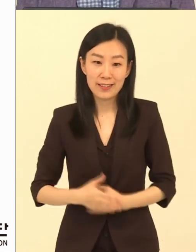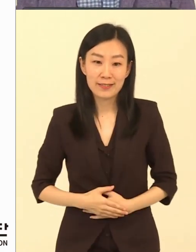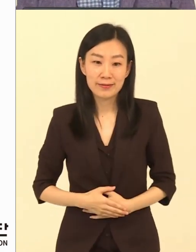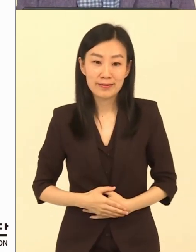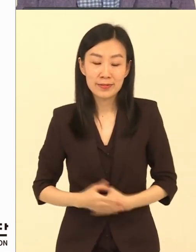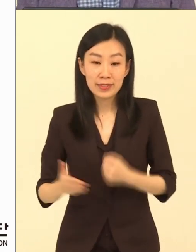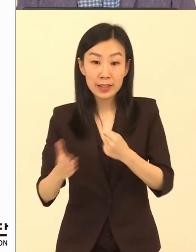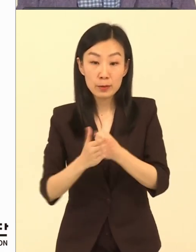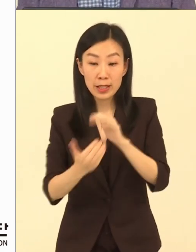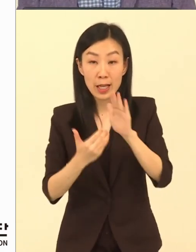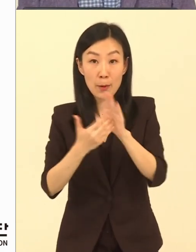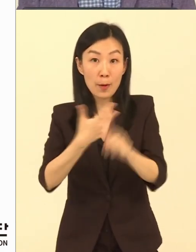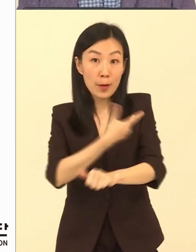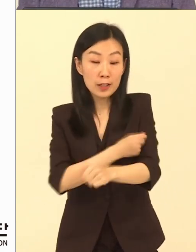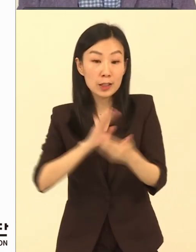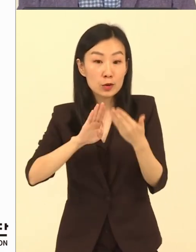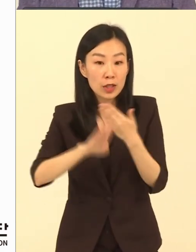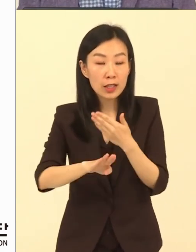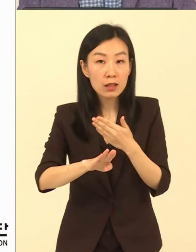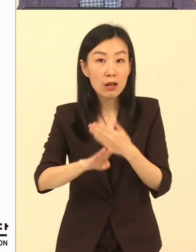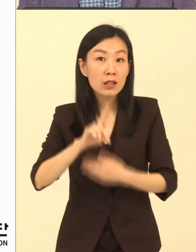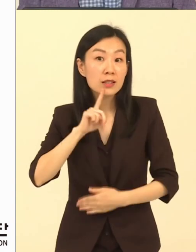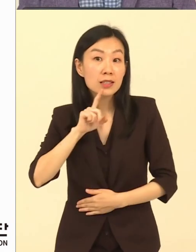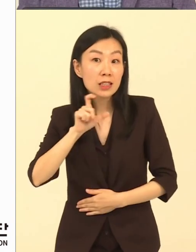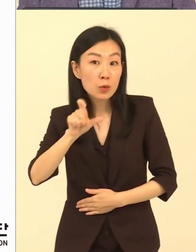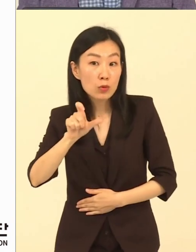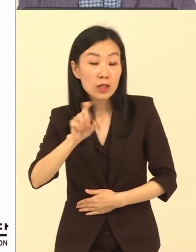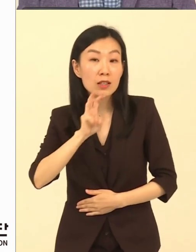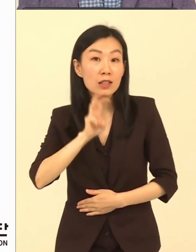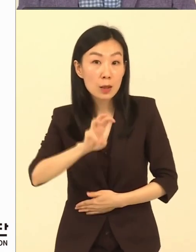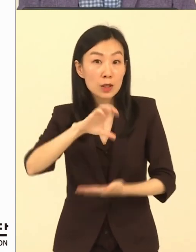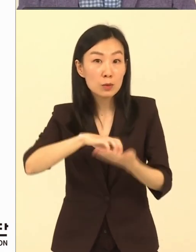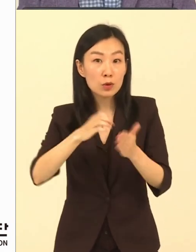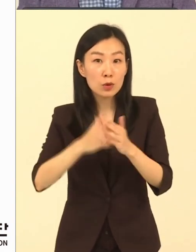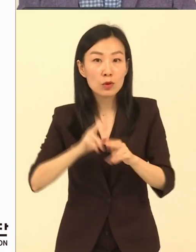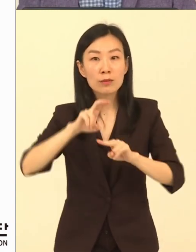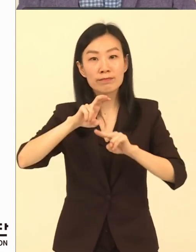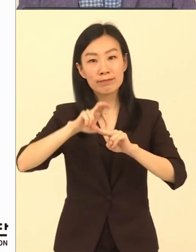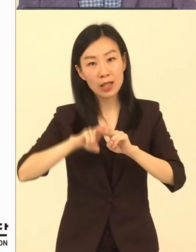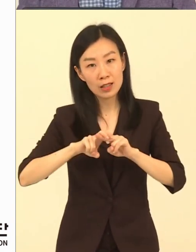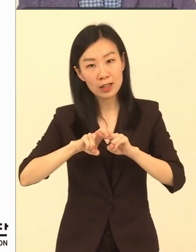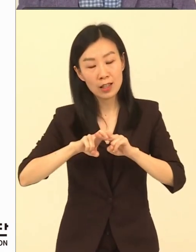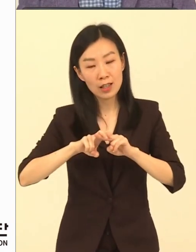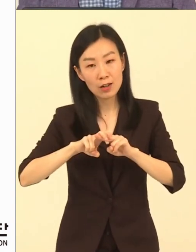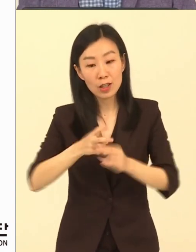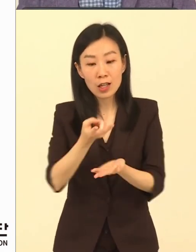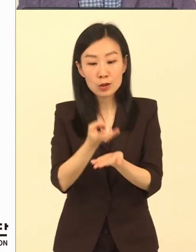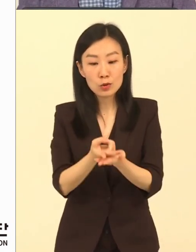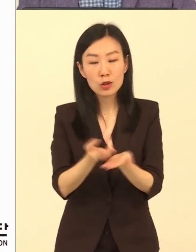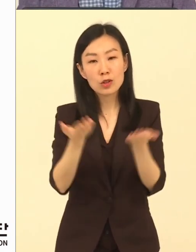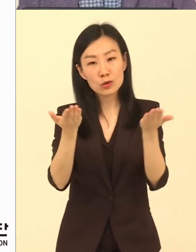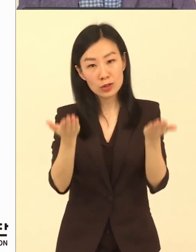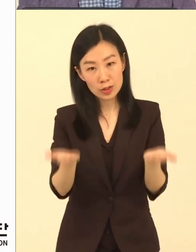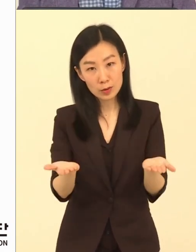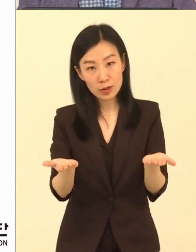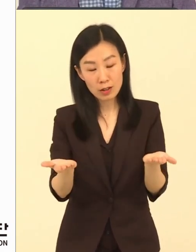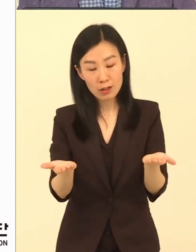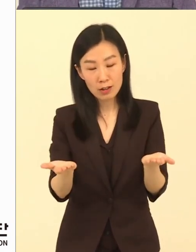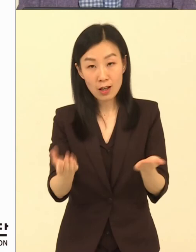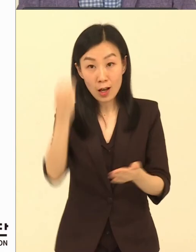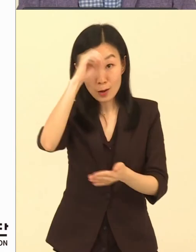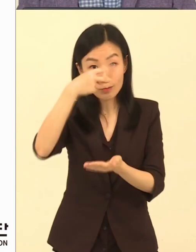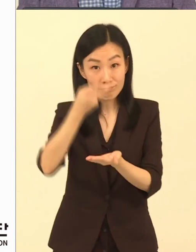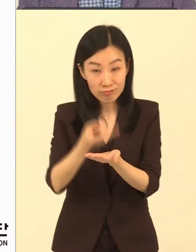따라서 백신 접종 후에 최소 15분에서 30분 정도 앉아 있거나 누워 있으면 충분히 예방